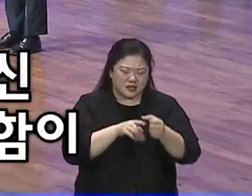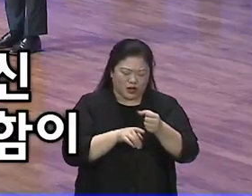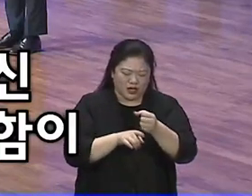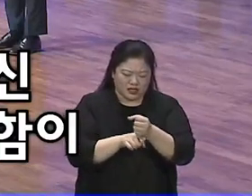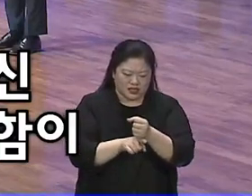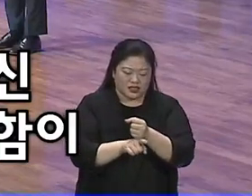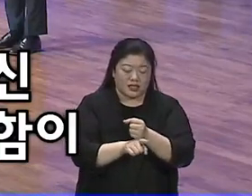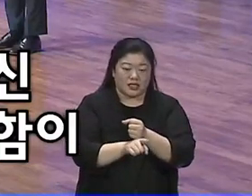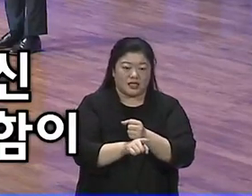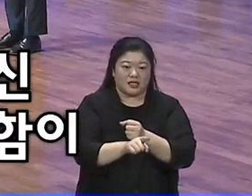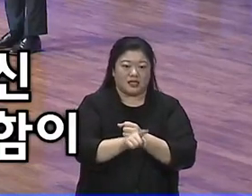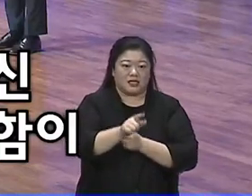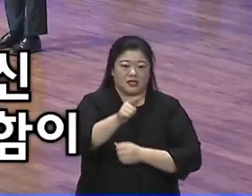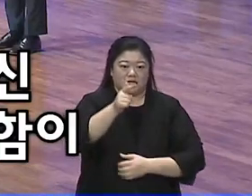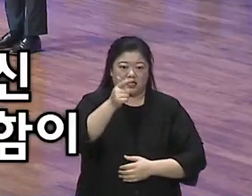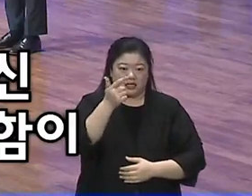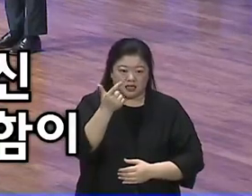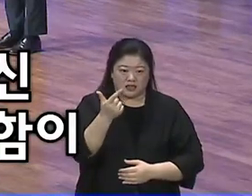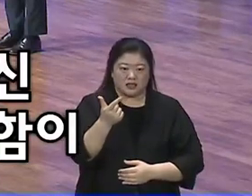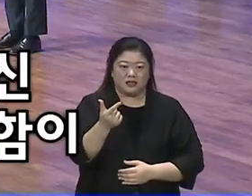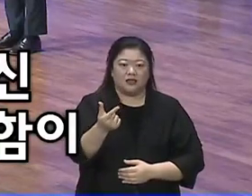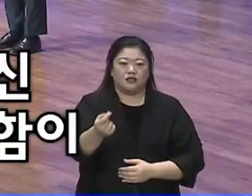진리 되시